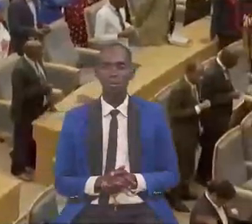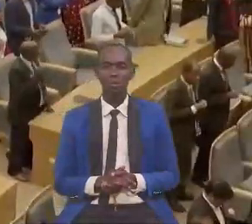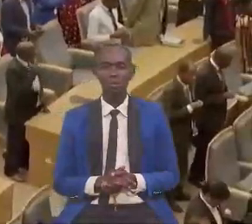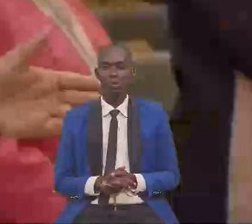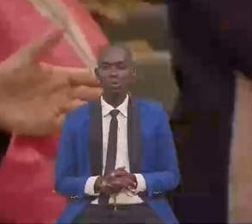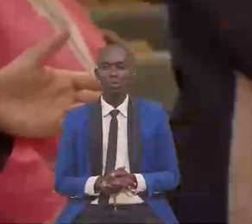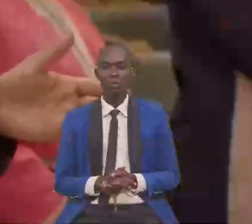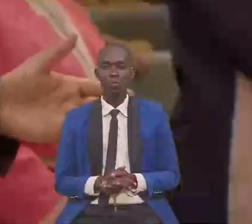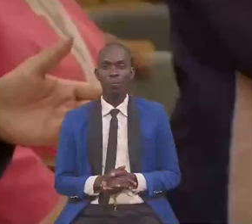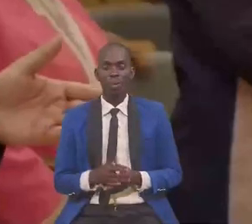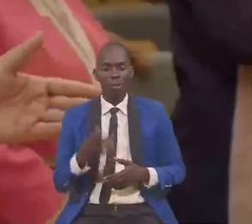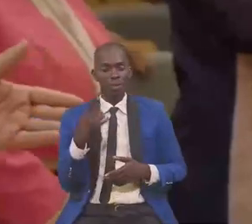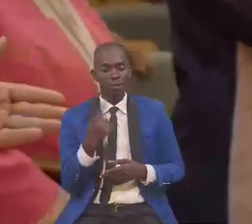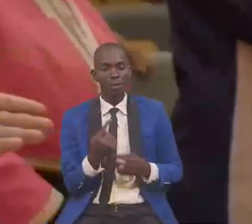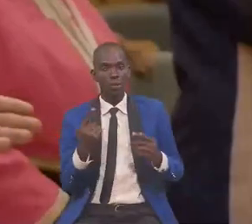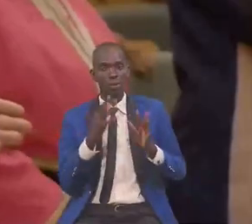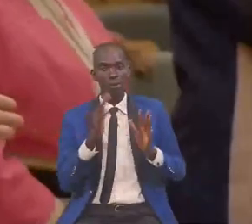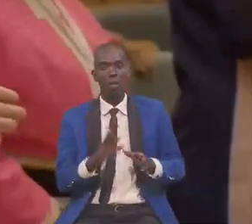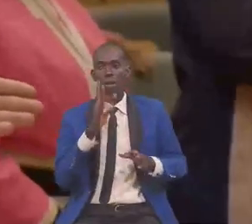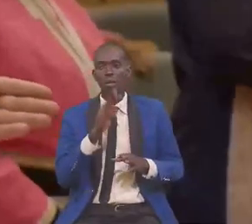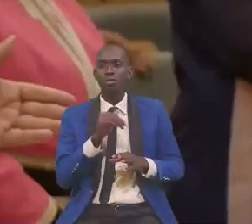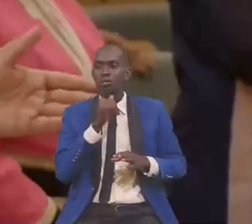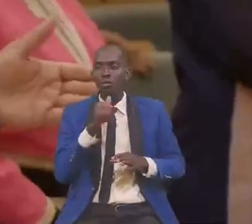Si leur amour se refroidit,